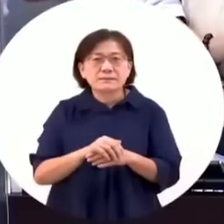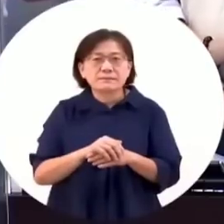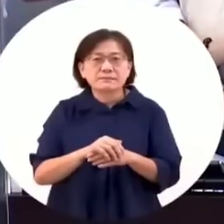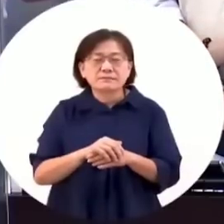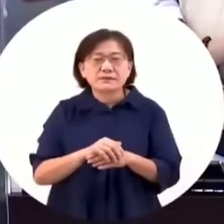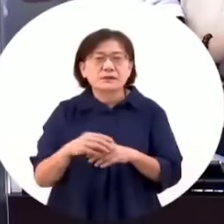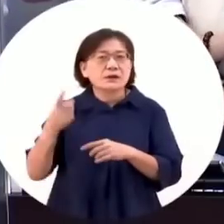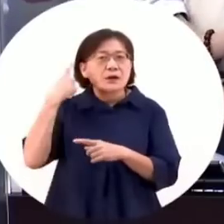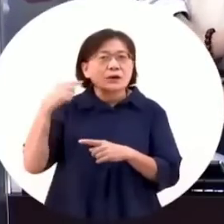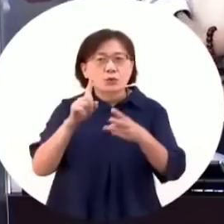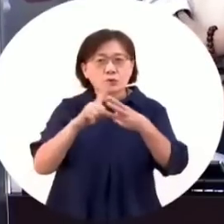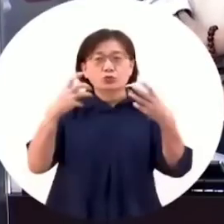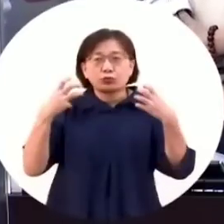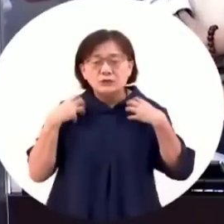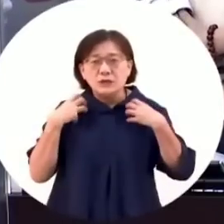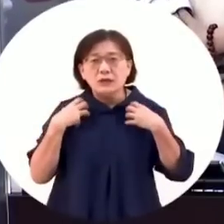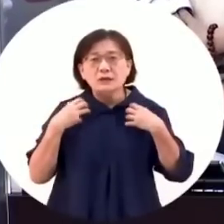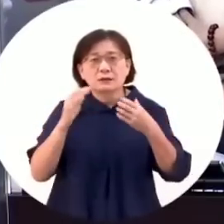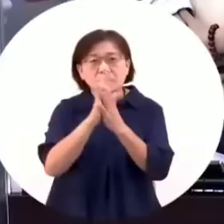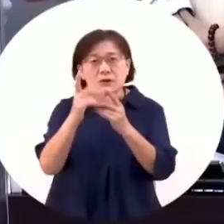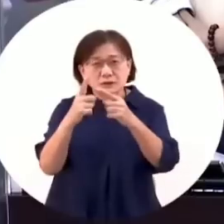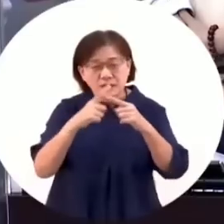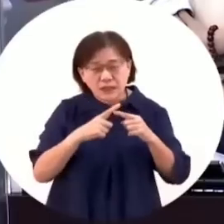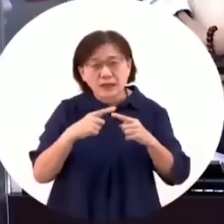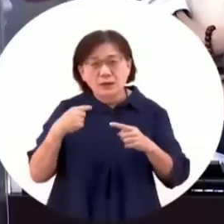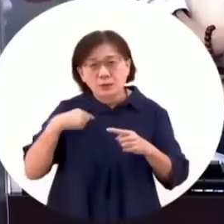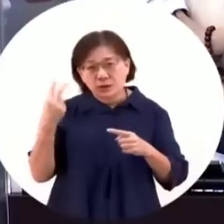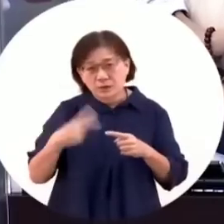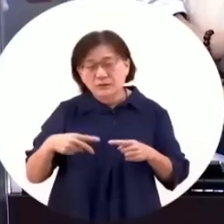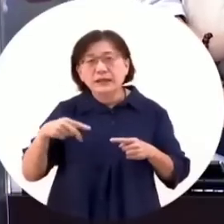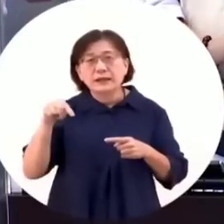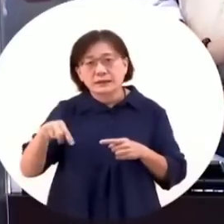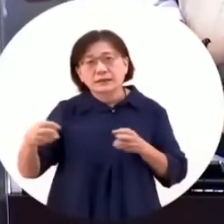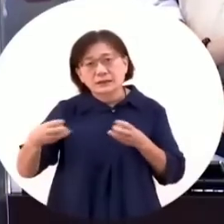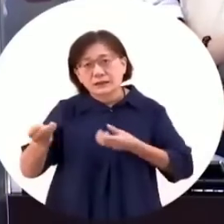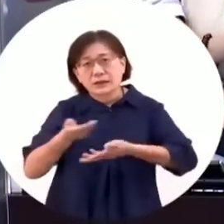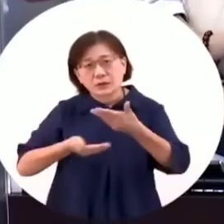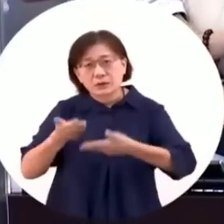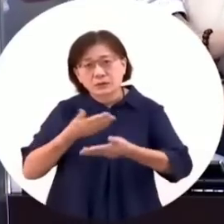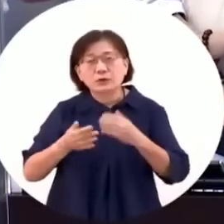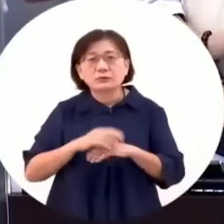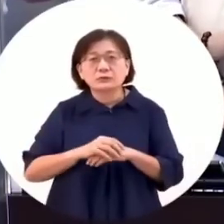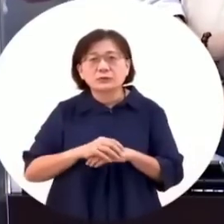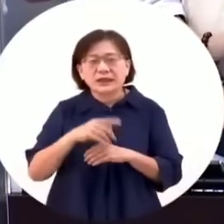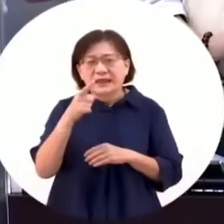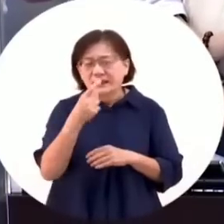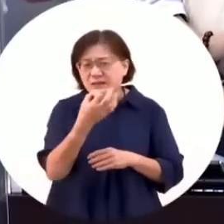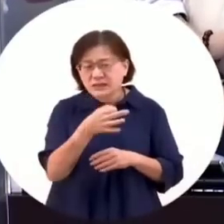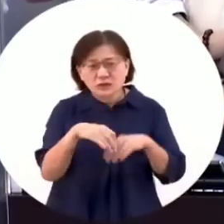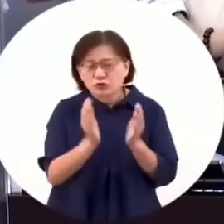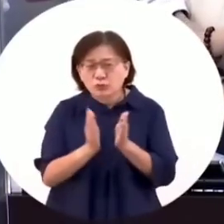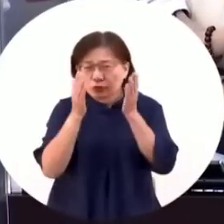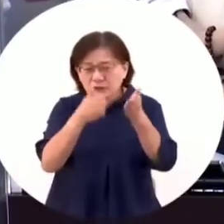了，郭主任会来啊。 跟他谈一下，跟他。 对对对，你先跟他沟通一下吧，好不好？好、哦，赶快跟他沟通一下。 谢谢。 不要把钱全部塞在西